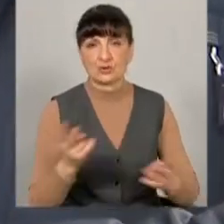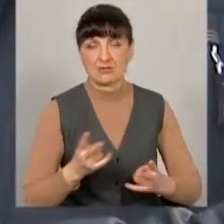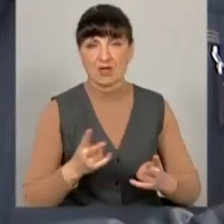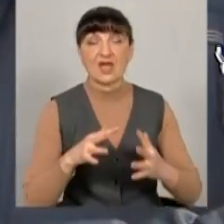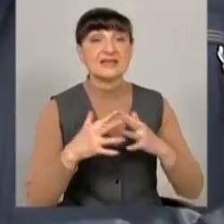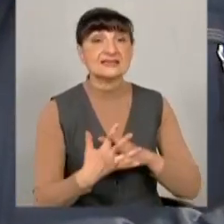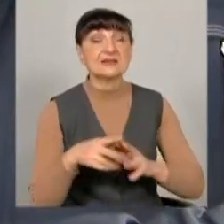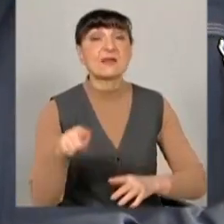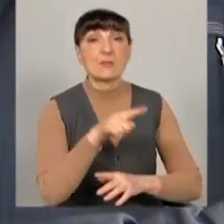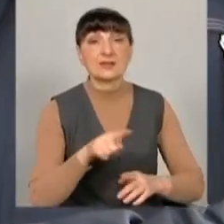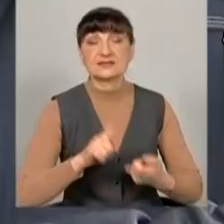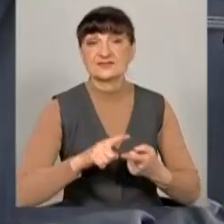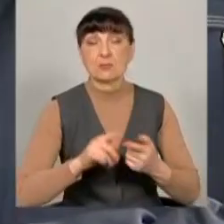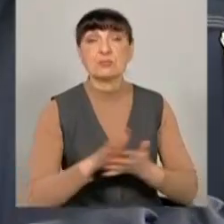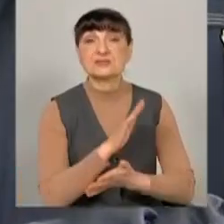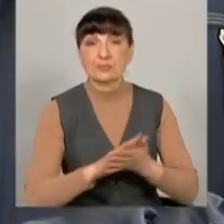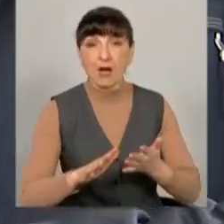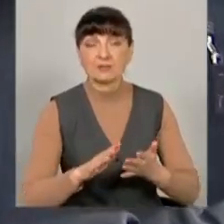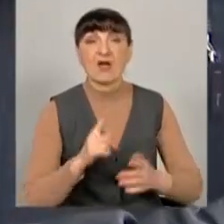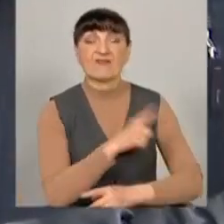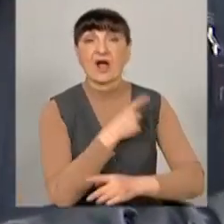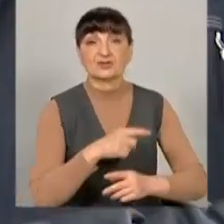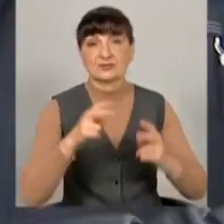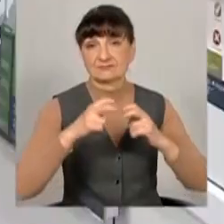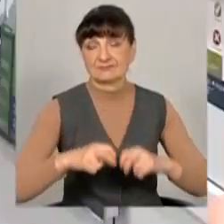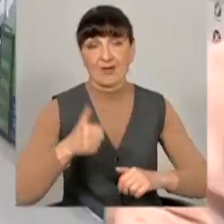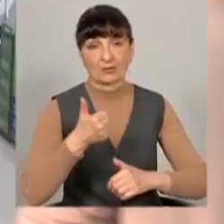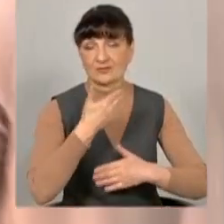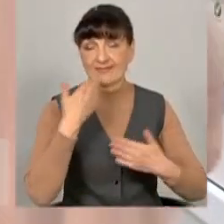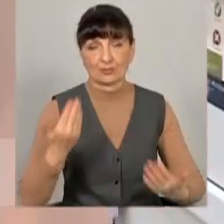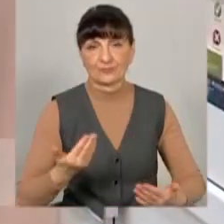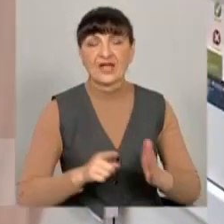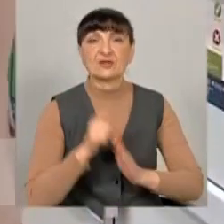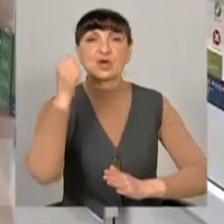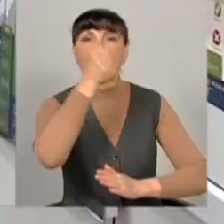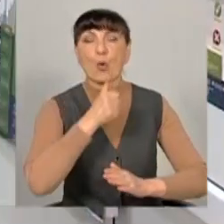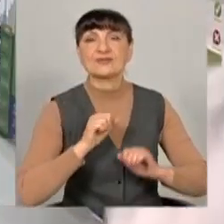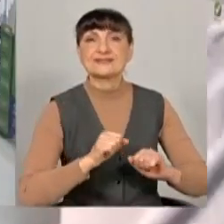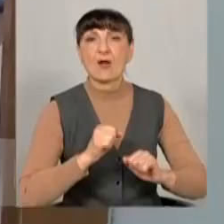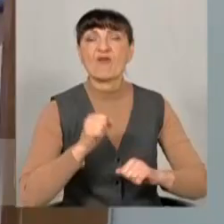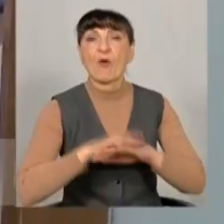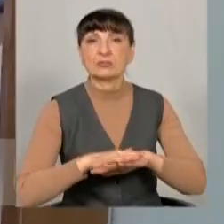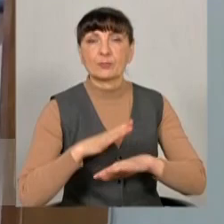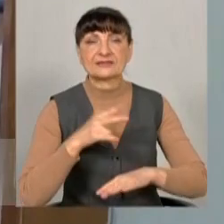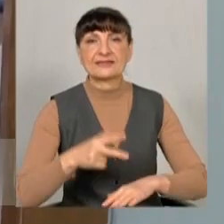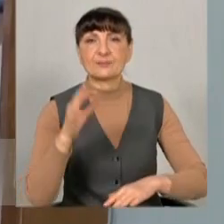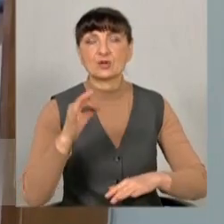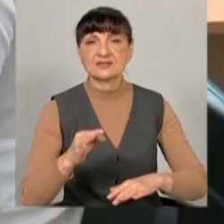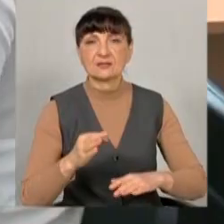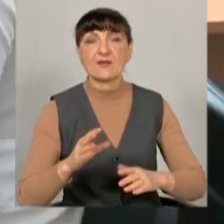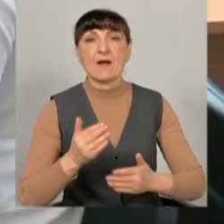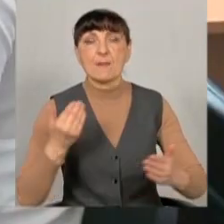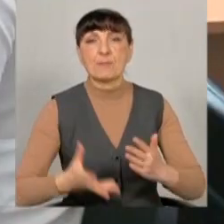сельской местности. Из-за того, что бесплатно, врачи нормально не осматривают. В начале года страховой фонд делает 30%